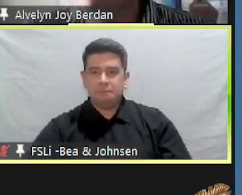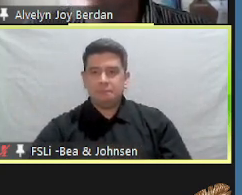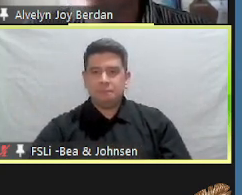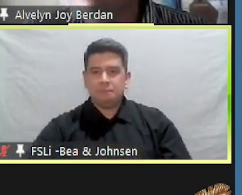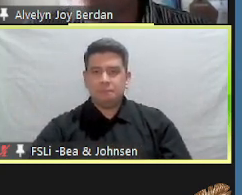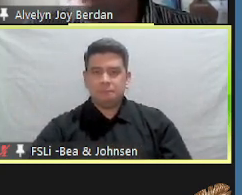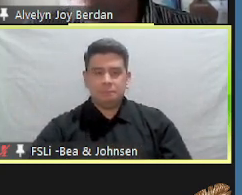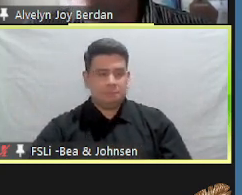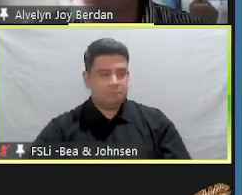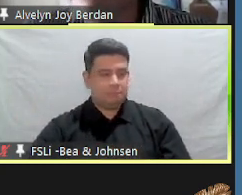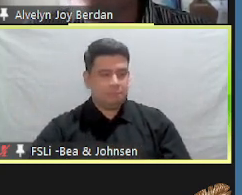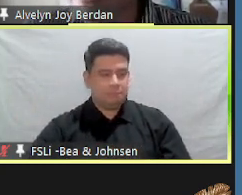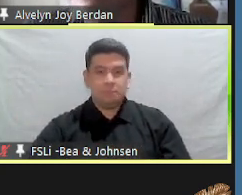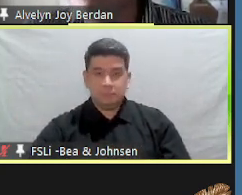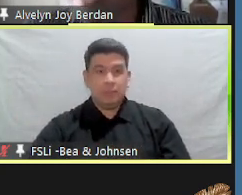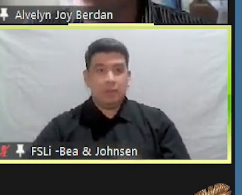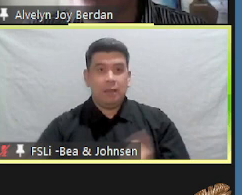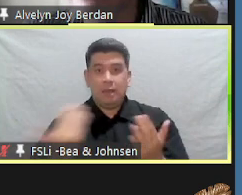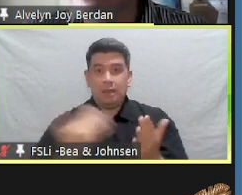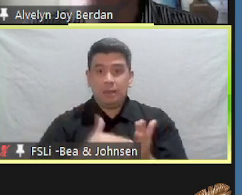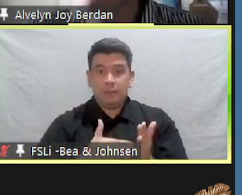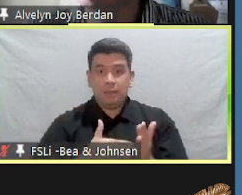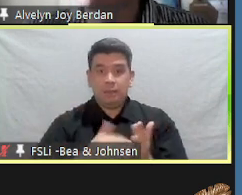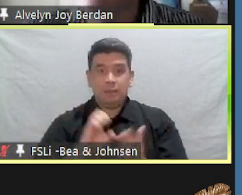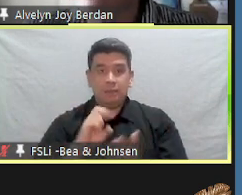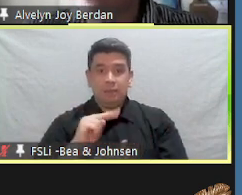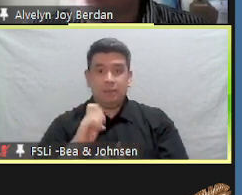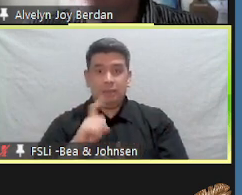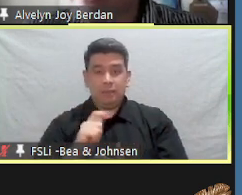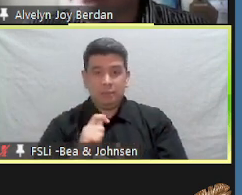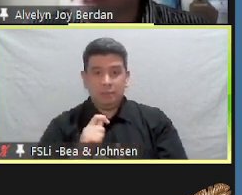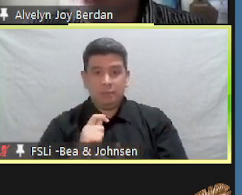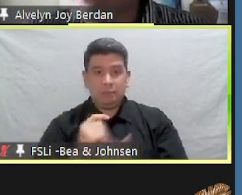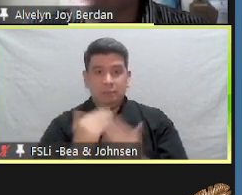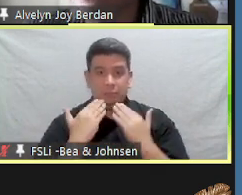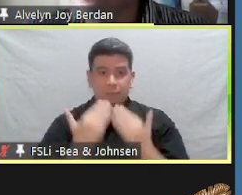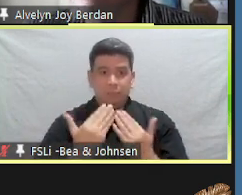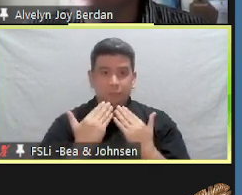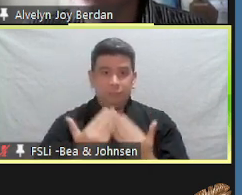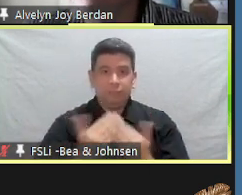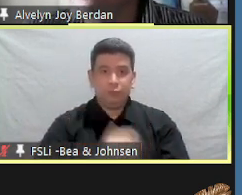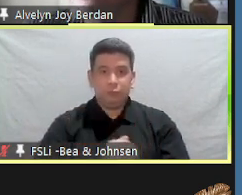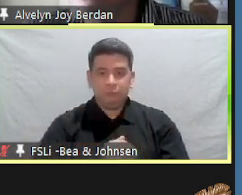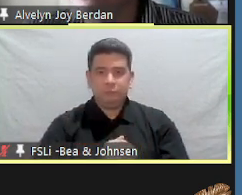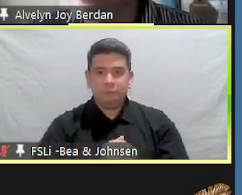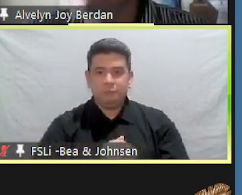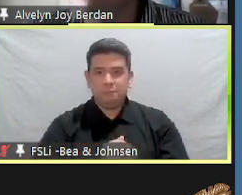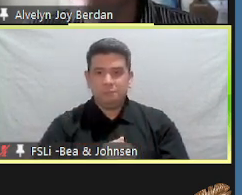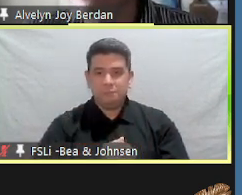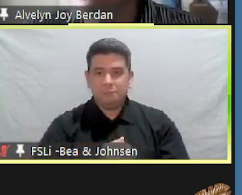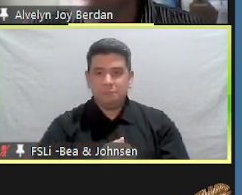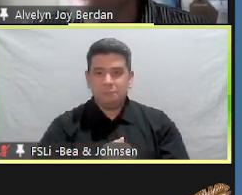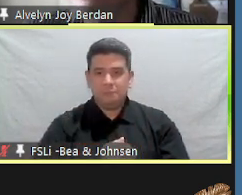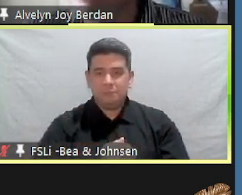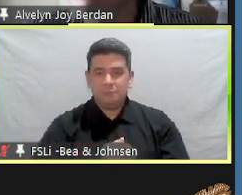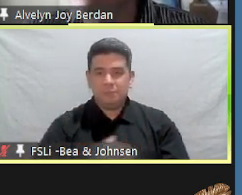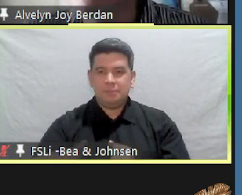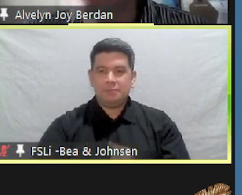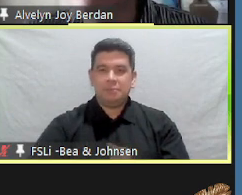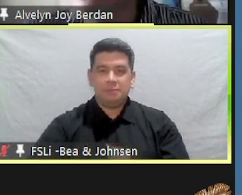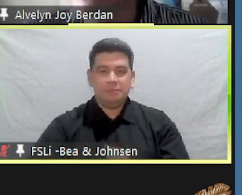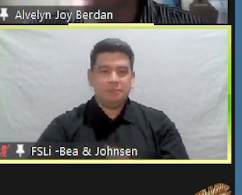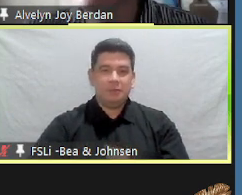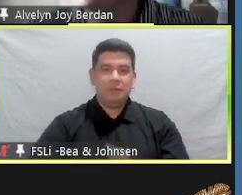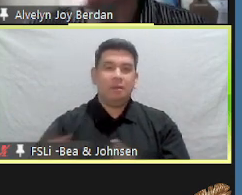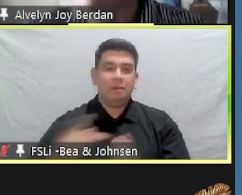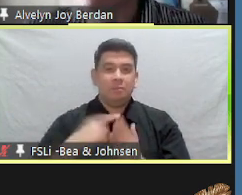INET, particular po para sa mga kasamahan nating present SPG officers po ng Project 6 Elementary School sa